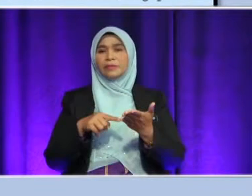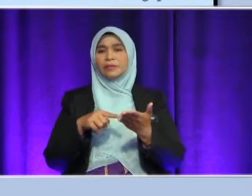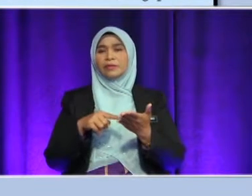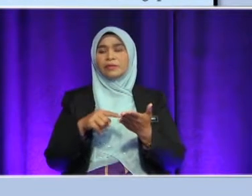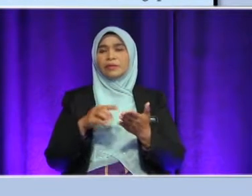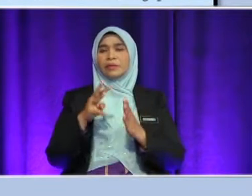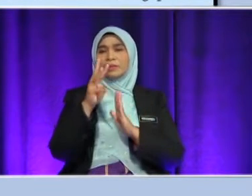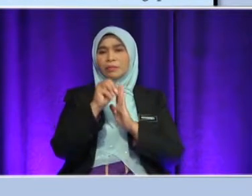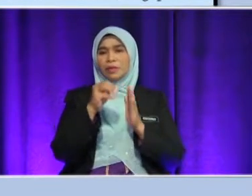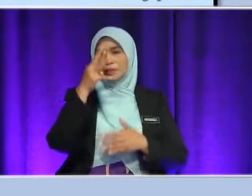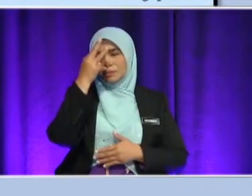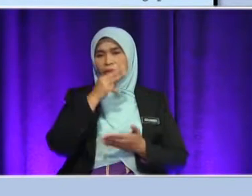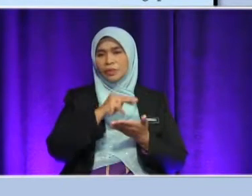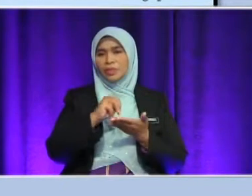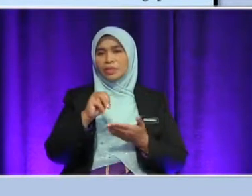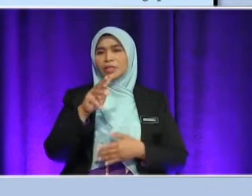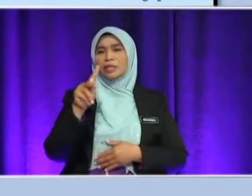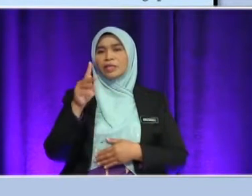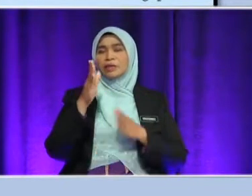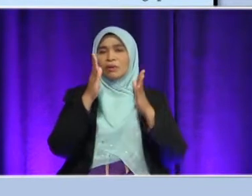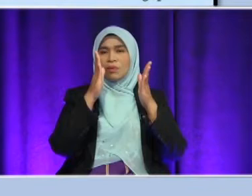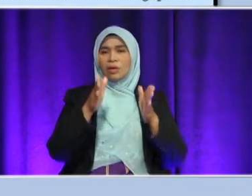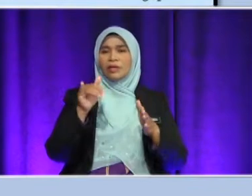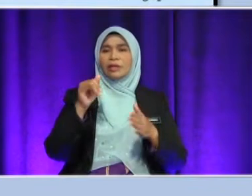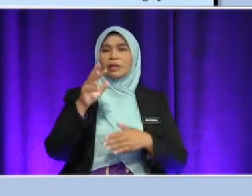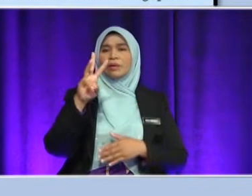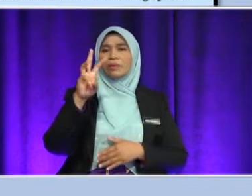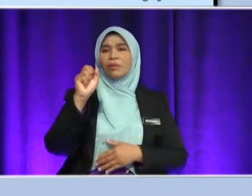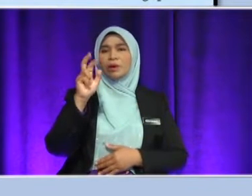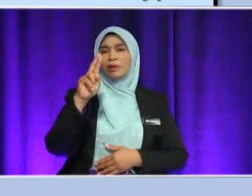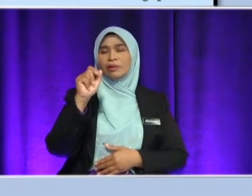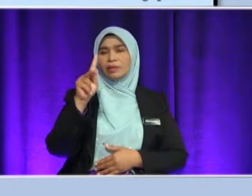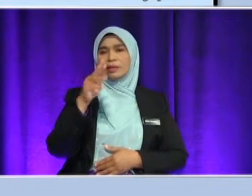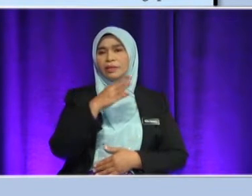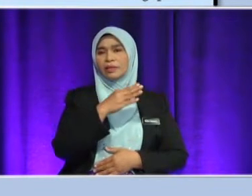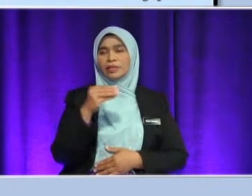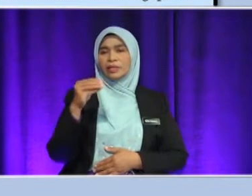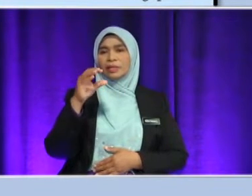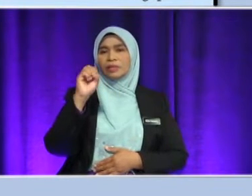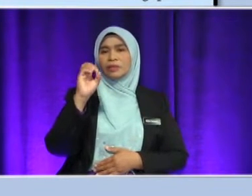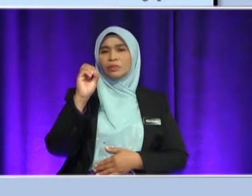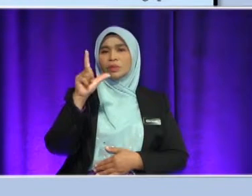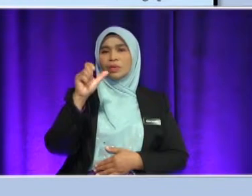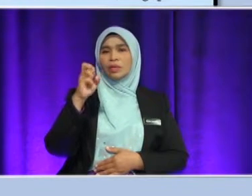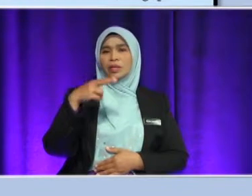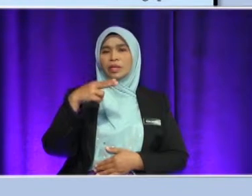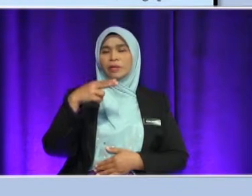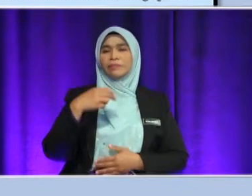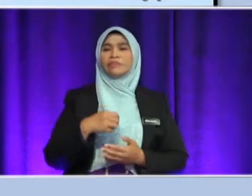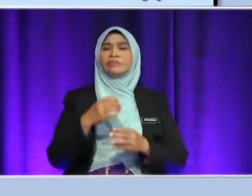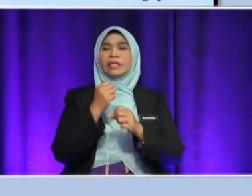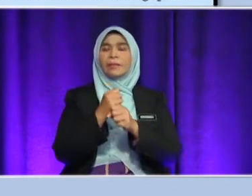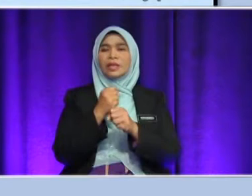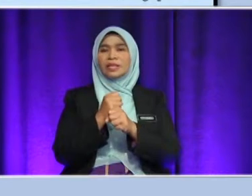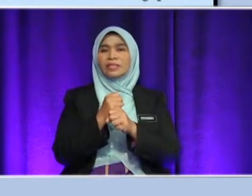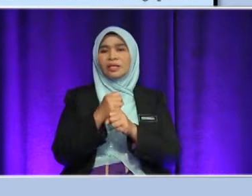memulihkan orang yang ngorok dan yang terakhir pekerjaan Ahmad bin Ibrahim oke